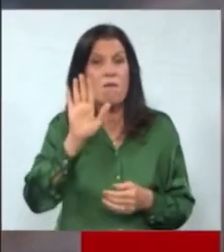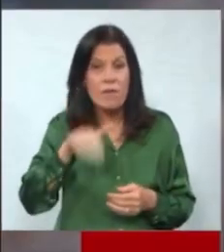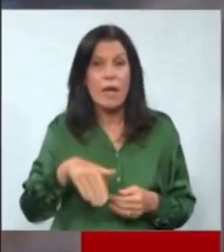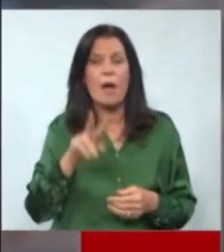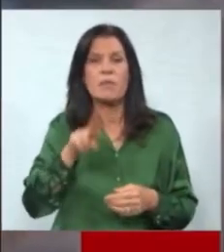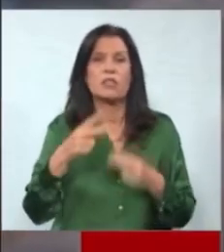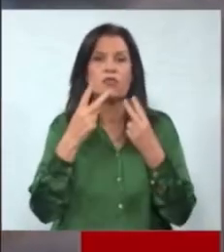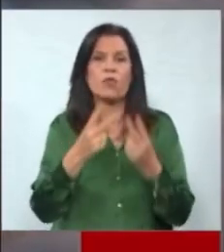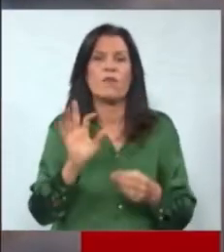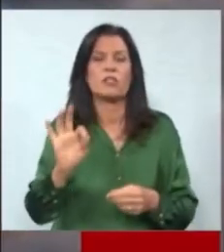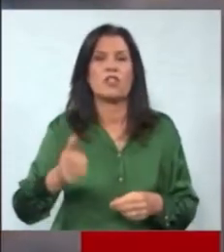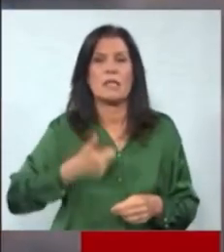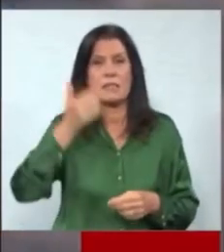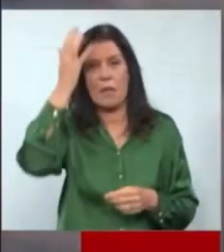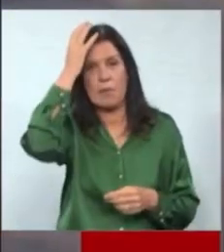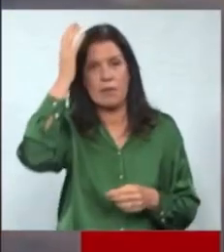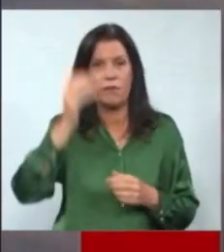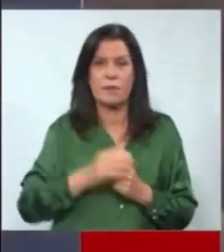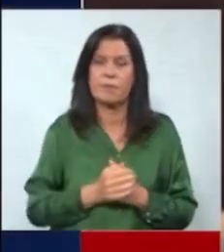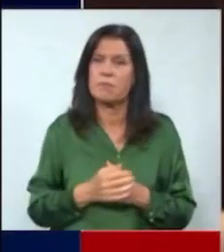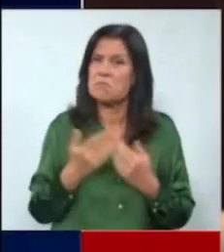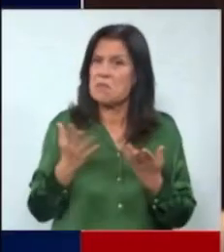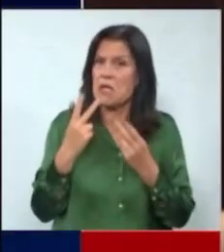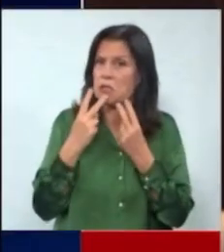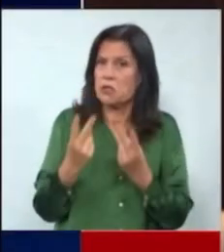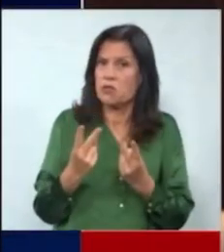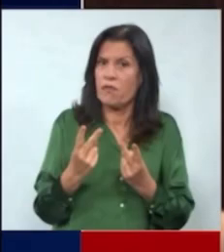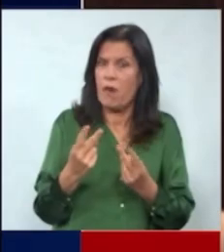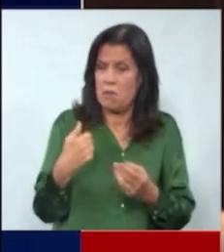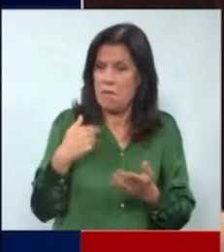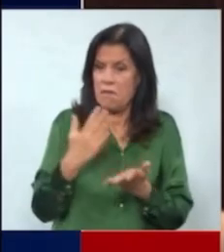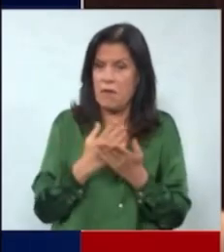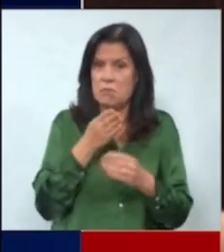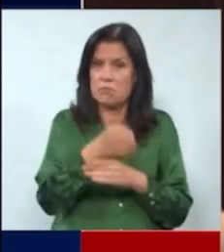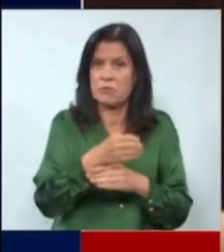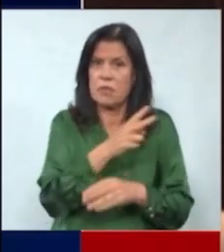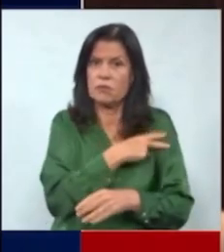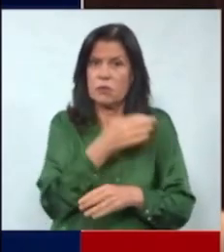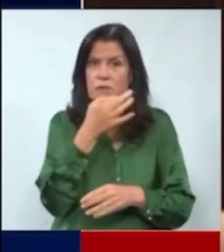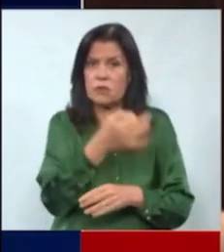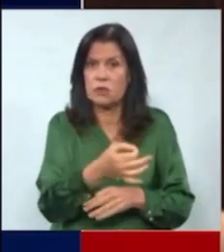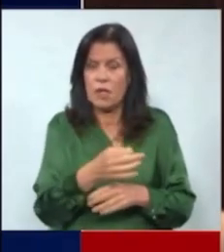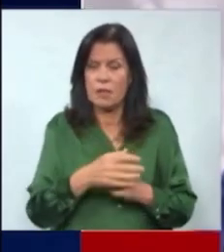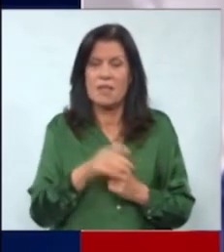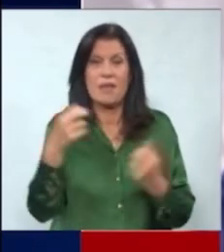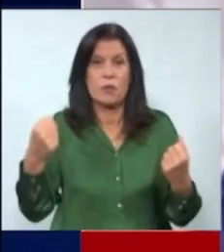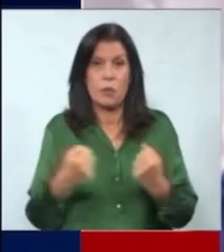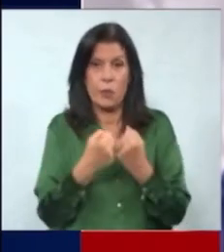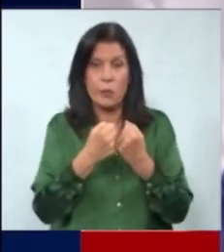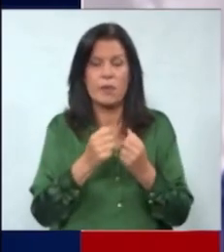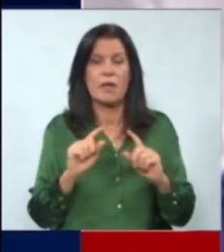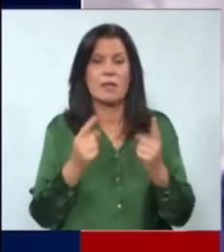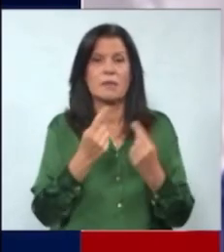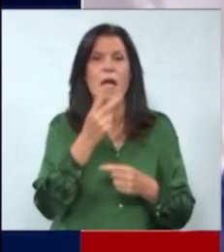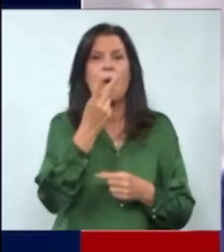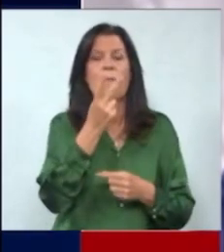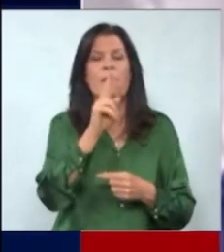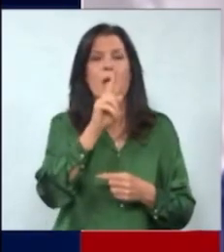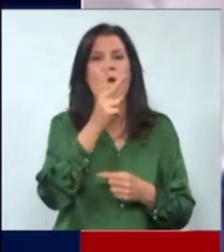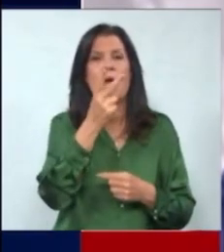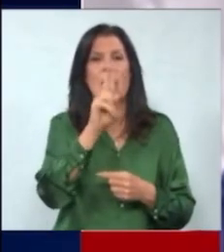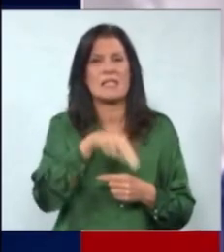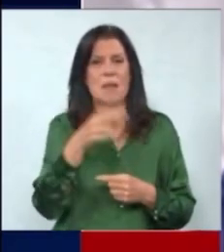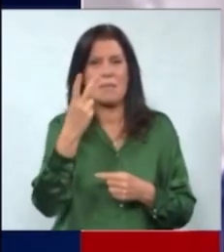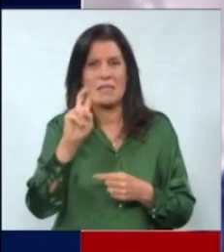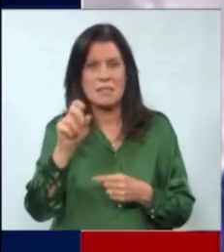טובה שאין ממש עליה תשובה גם כשאנחנו פונים למשטרה. בוא נעשה רק סדר. זו תאונה שהתרחשה ב-2020 בדרום תל אביב. השרה על פי